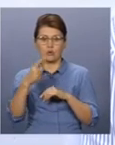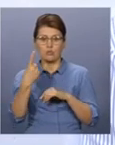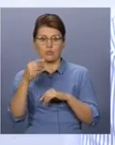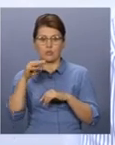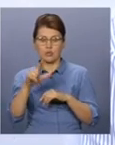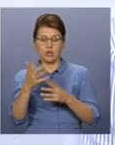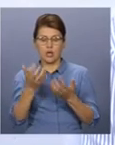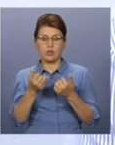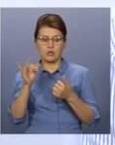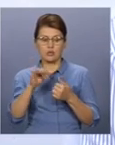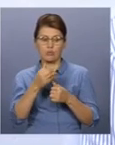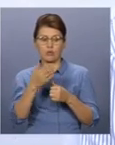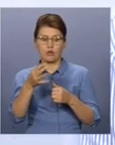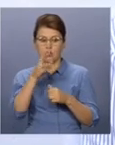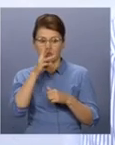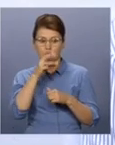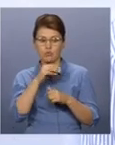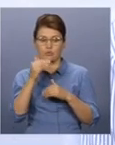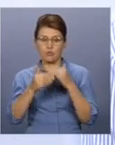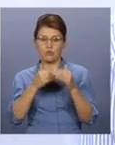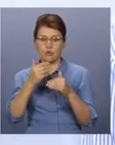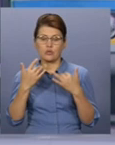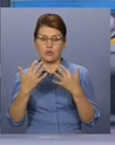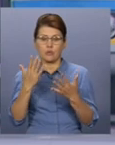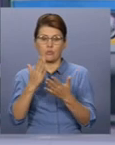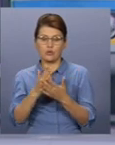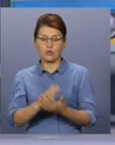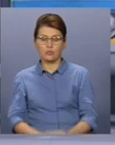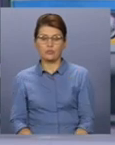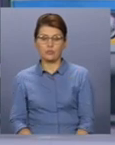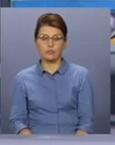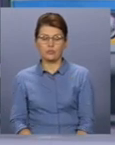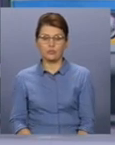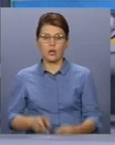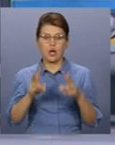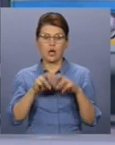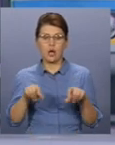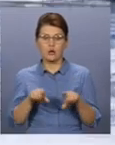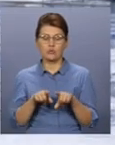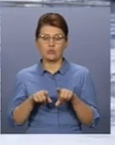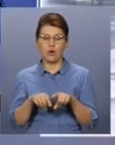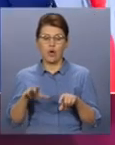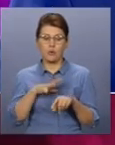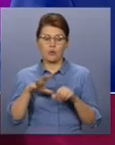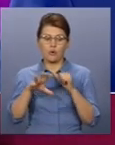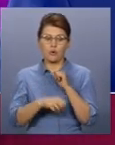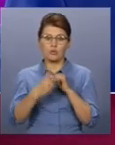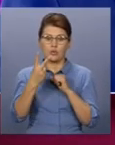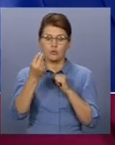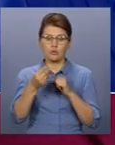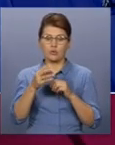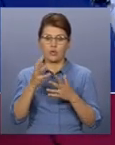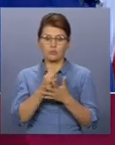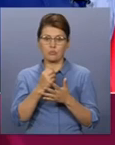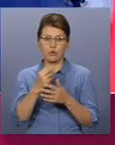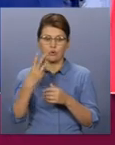ғана алды. Енді олар жалақыны өсіруді талап етіп отыр. Сараланған тарифке кешелі бері соңғы 2 күнде табыс